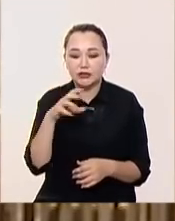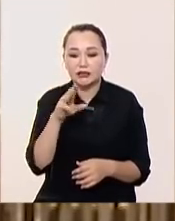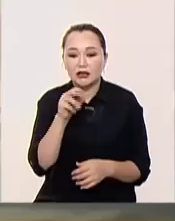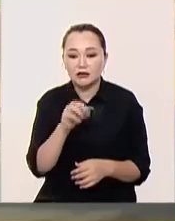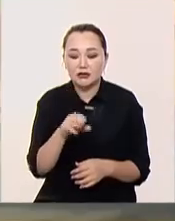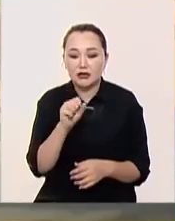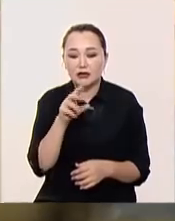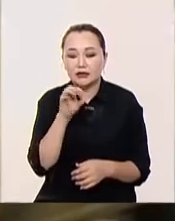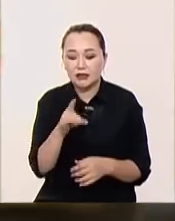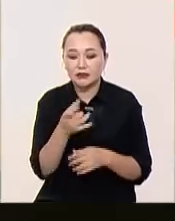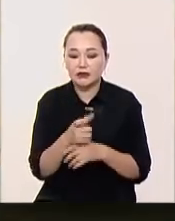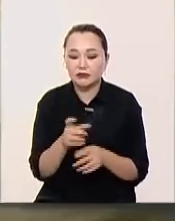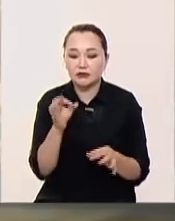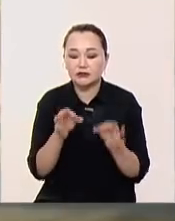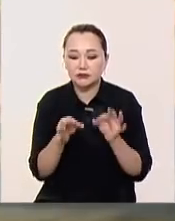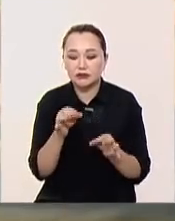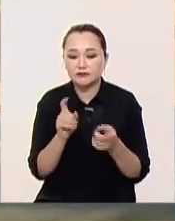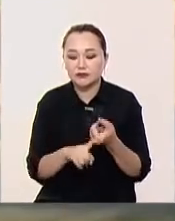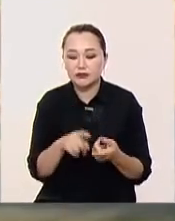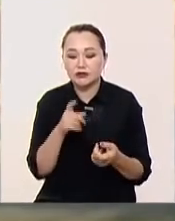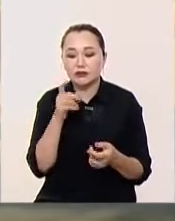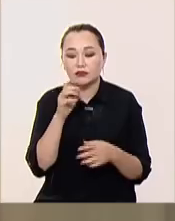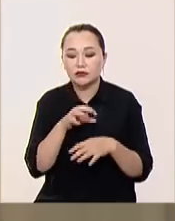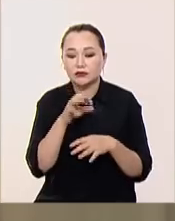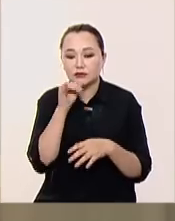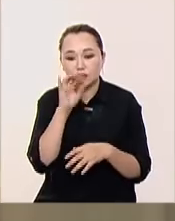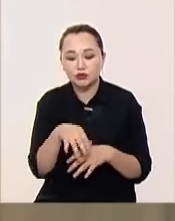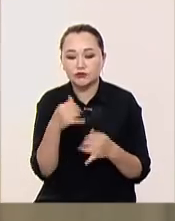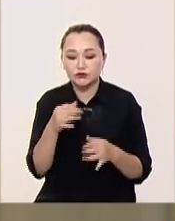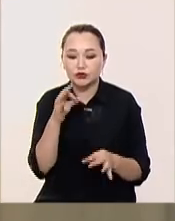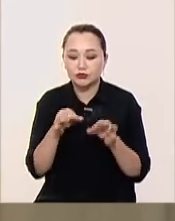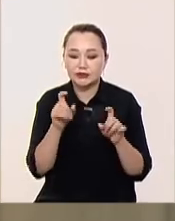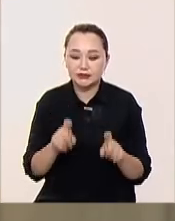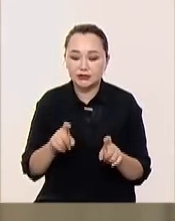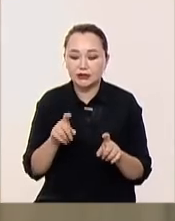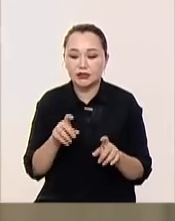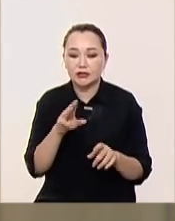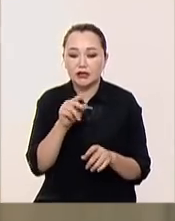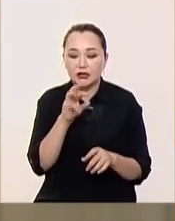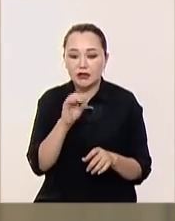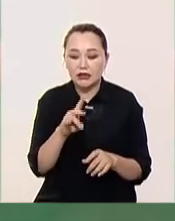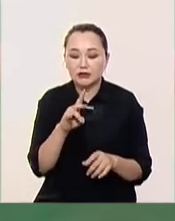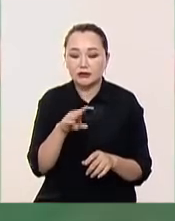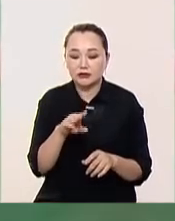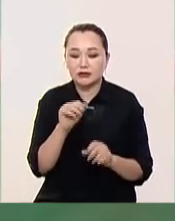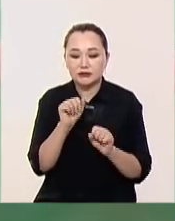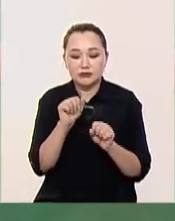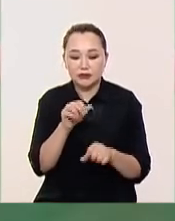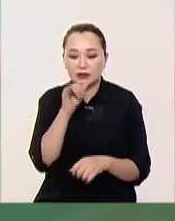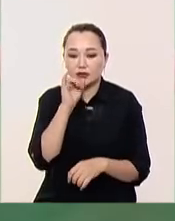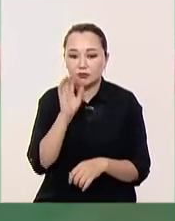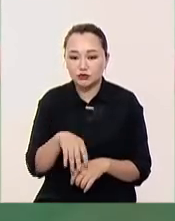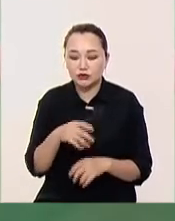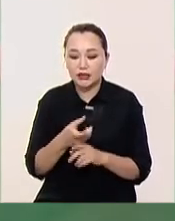адвокаты онымен, яғни Талғат Арданмен байланысқа шыға алмай жүргенін айтып, бүгінгі сот отырысында Талғат Арданның мүддесін қорғай алмады.